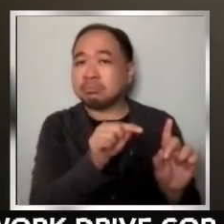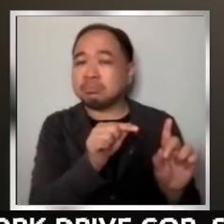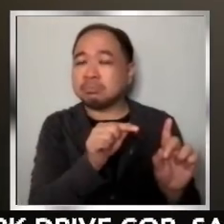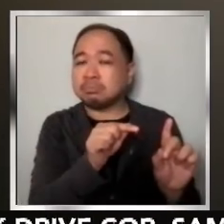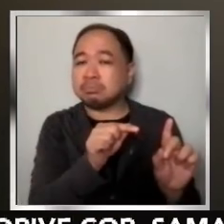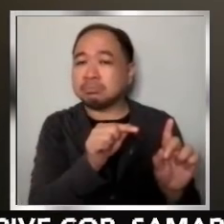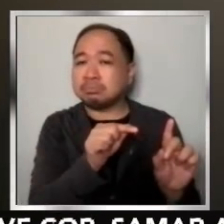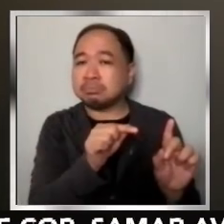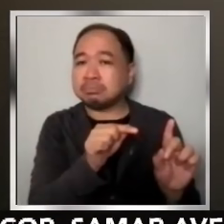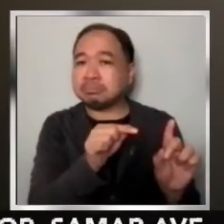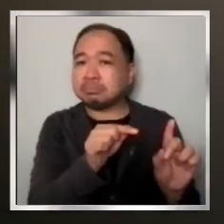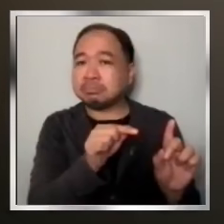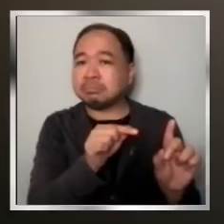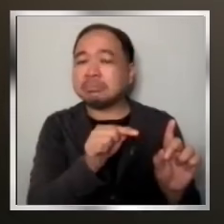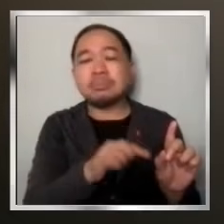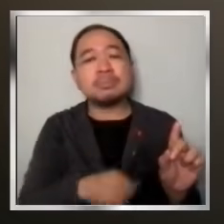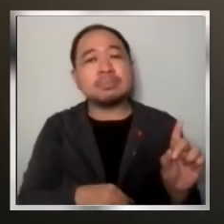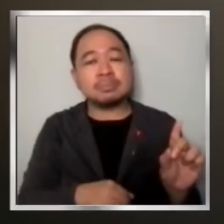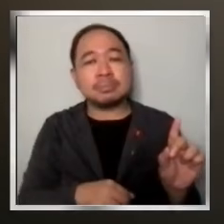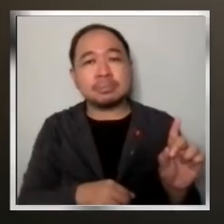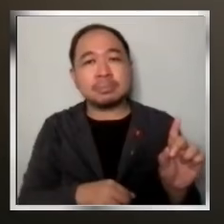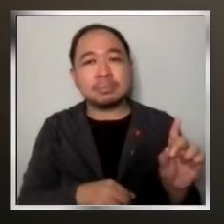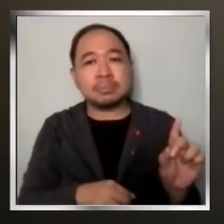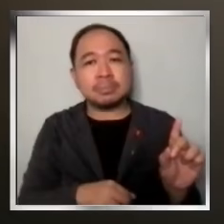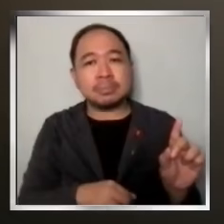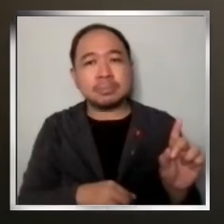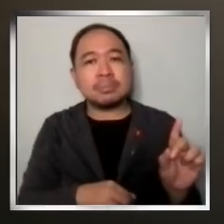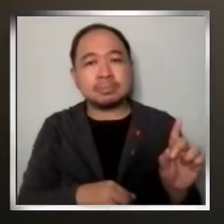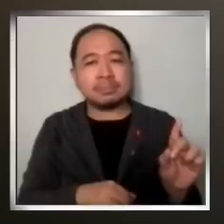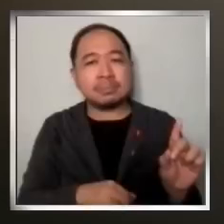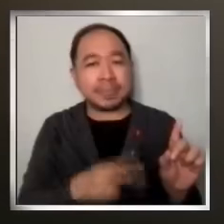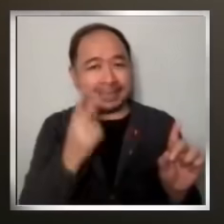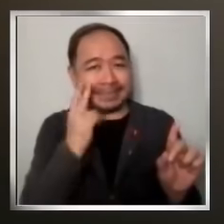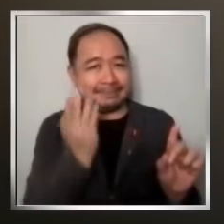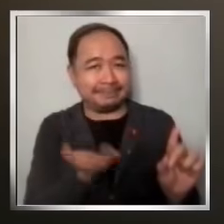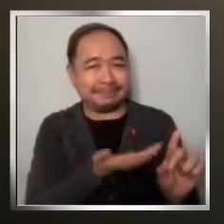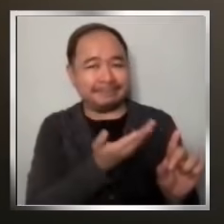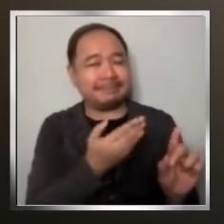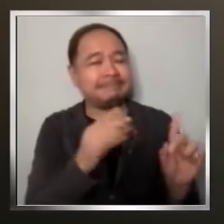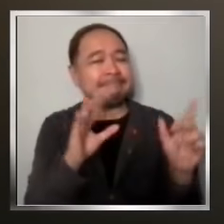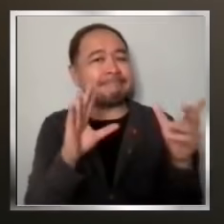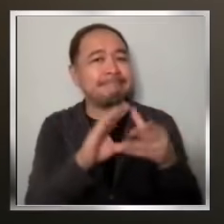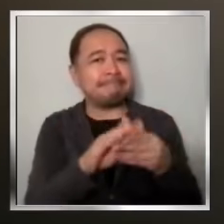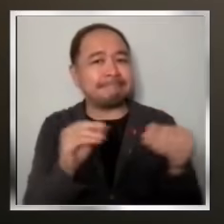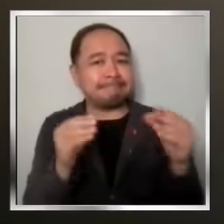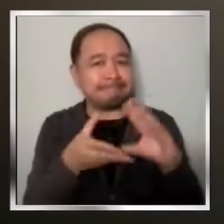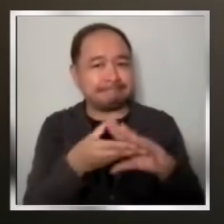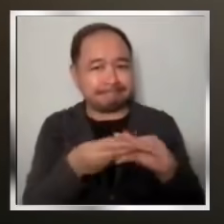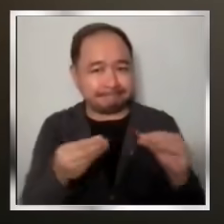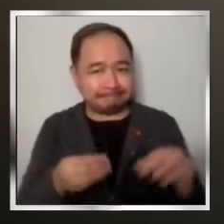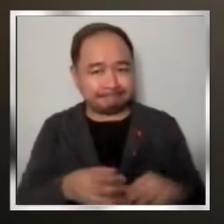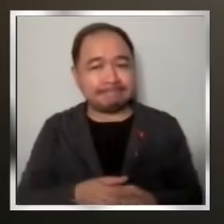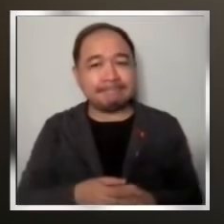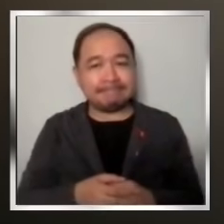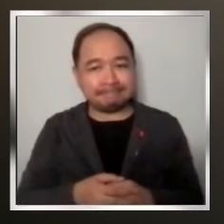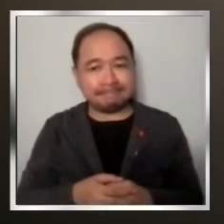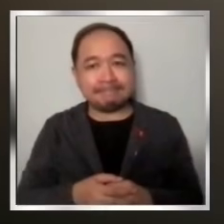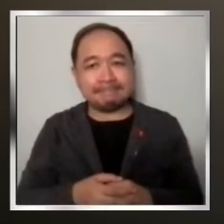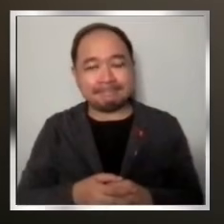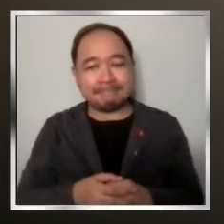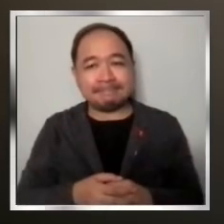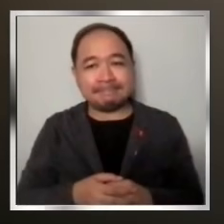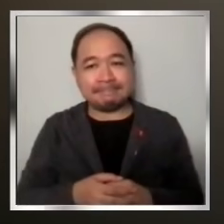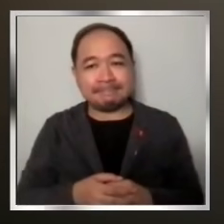Ug amo pong, ug ako po usa ka minor nga gihanjo ni Jaren Skelario nga makig sex